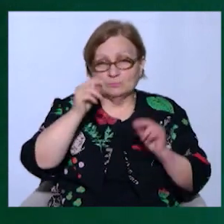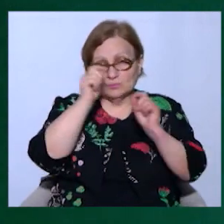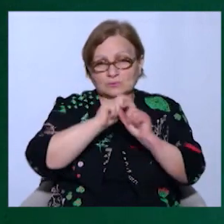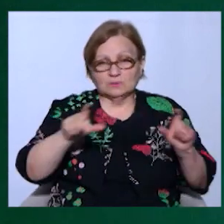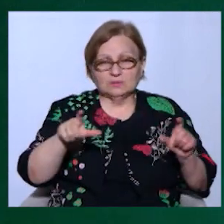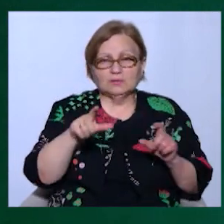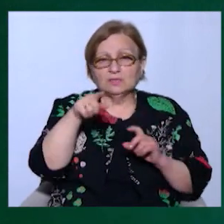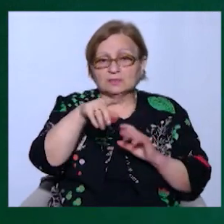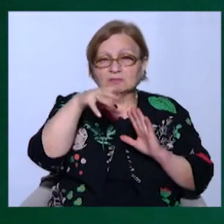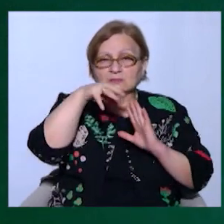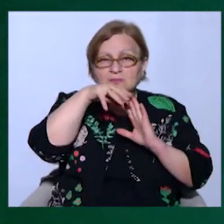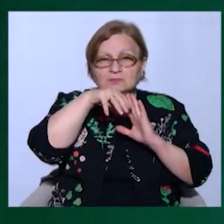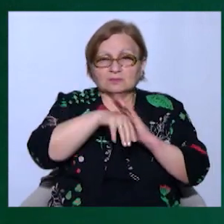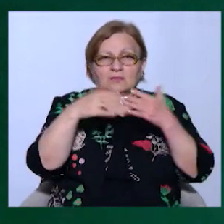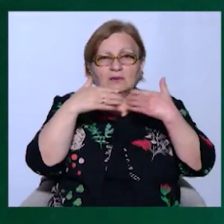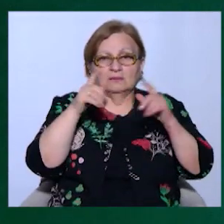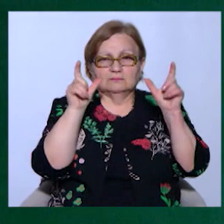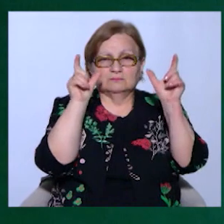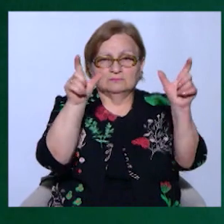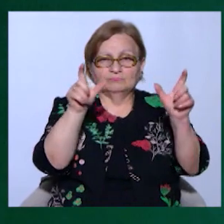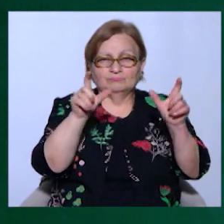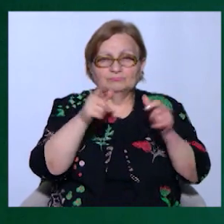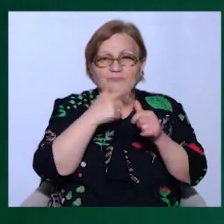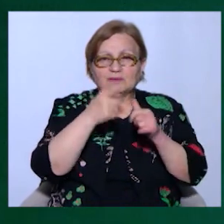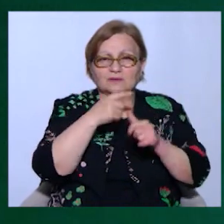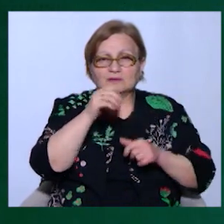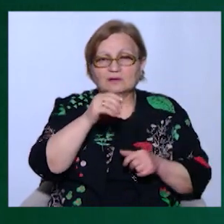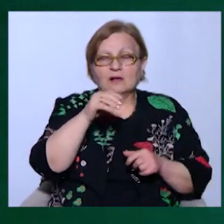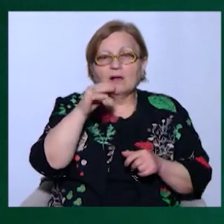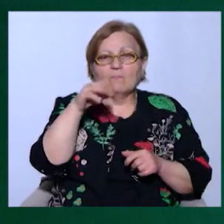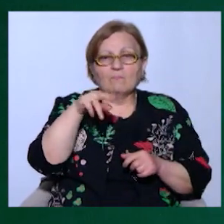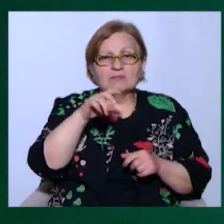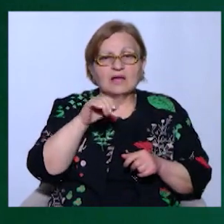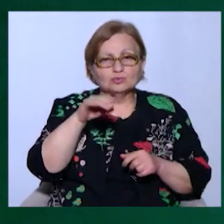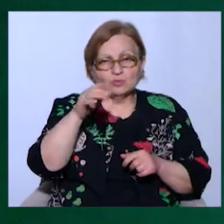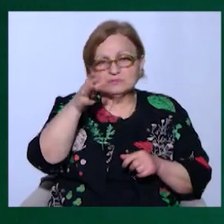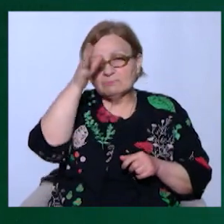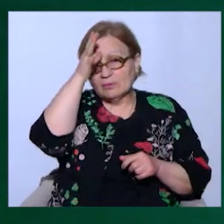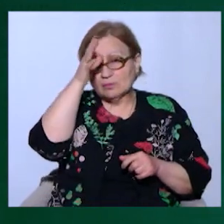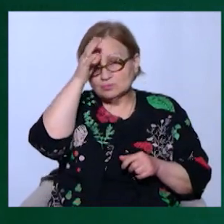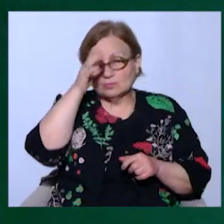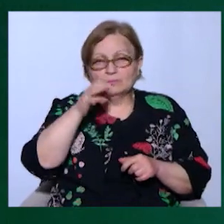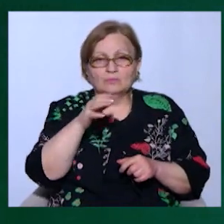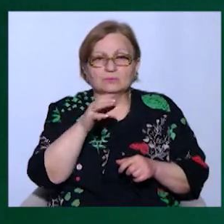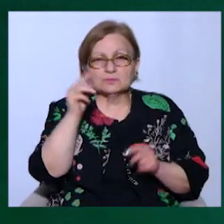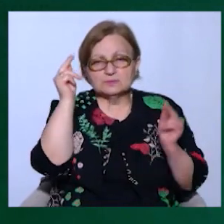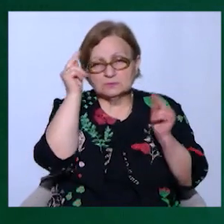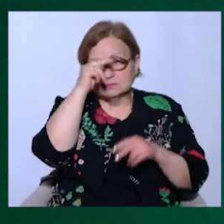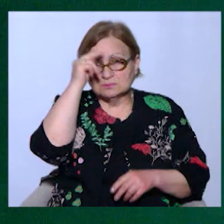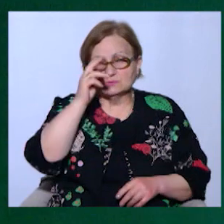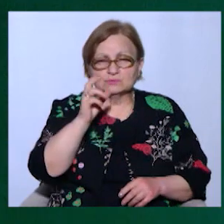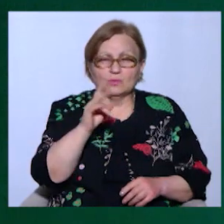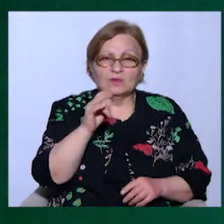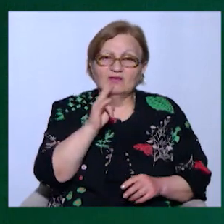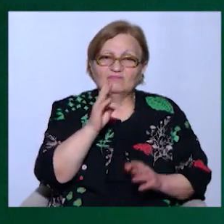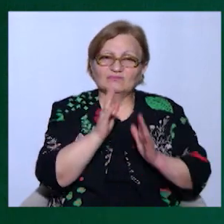მისი სკოლის შესასვლელში. პლატონის აკადემია, პლატონის ფილოსოფიური სკოლა. გთხოვთ, ვინც გეომეტრია არ